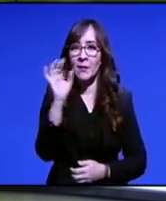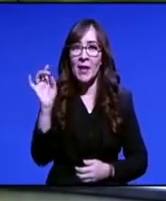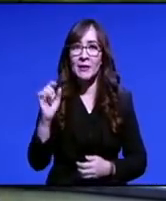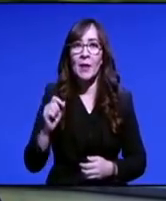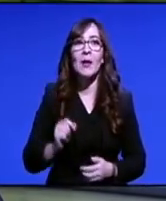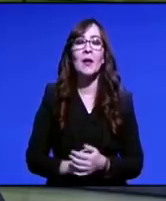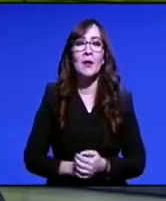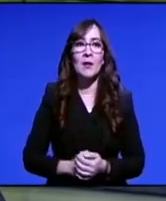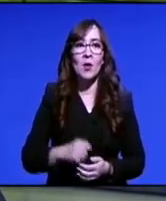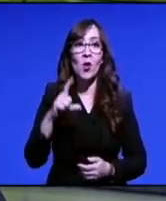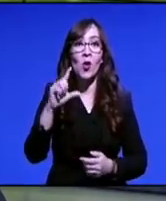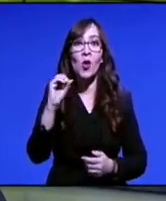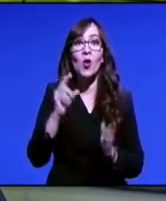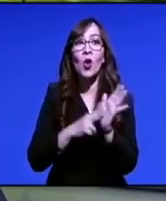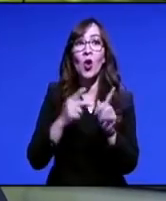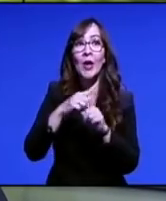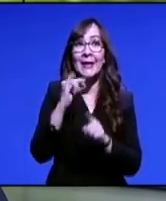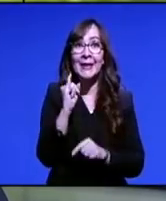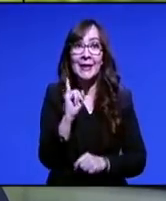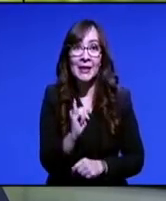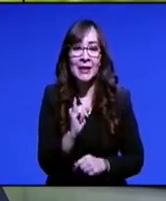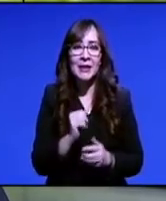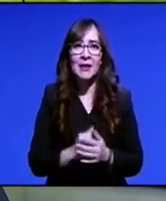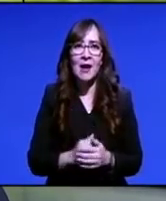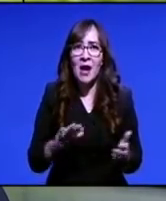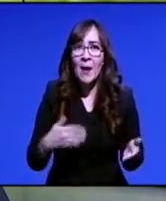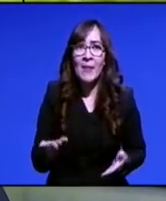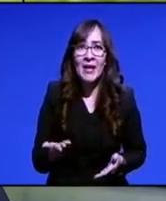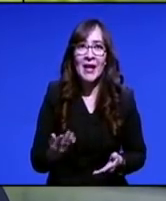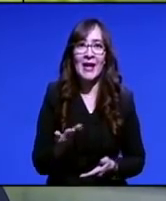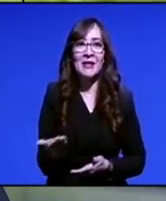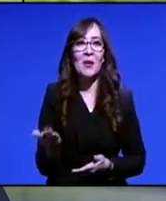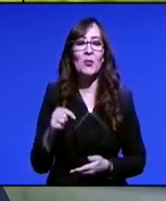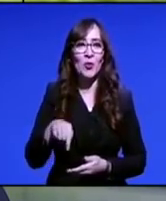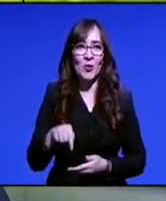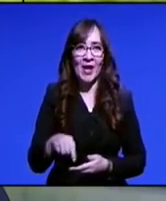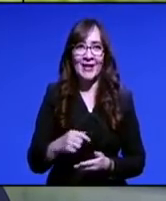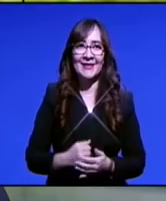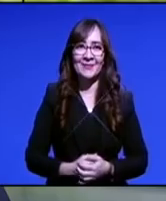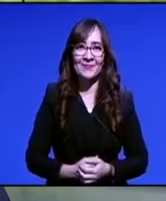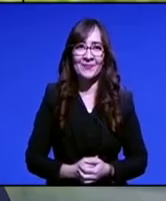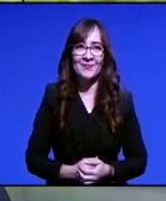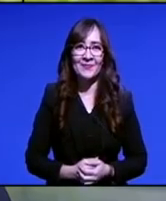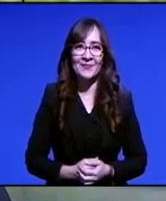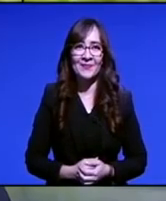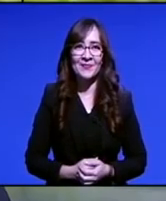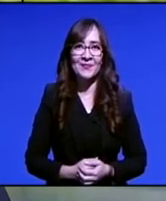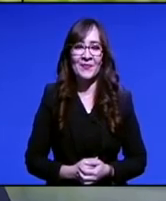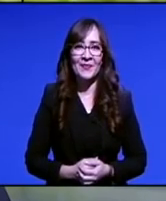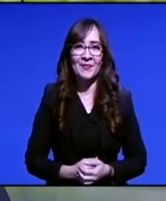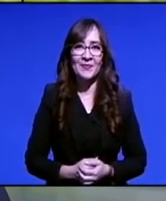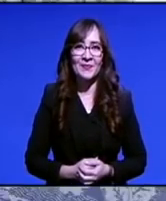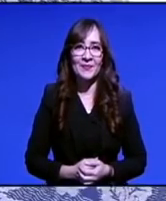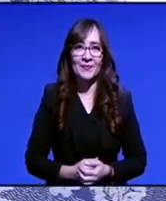yang ada, kira-kira seperti apa yang Anda butuhkan? Simak vlog akhir pekan Lydia yang menyelesaikan masalah laundry-nya saat musim hujan